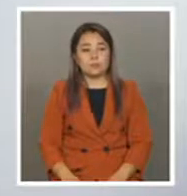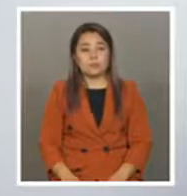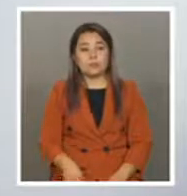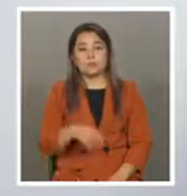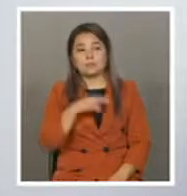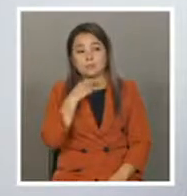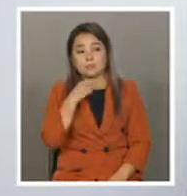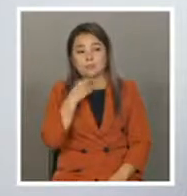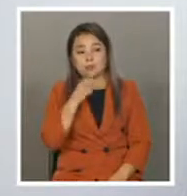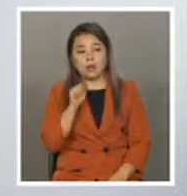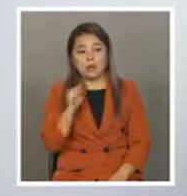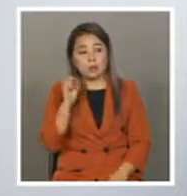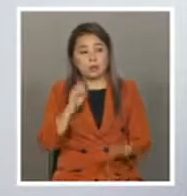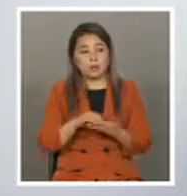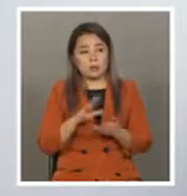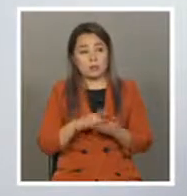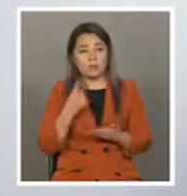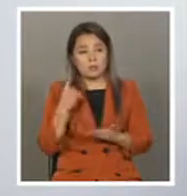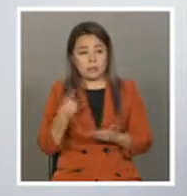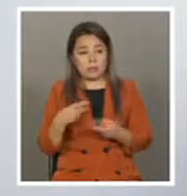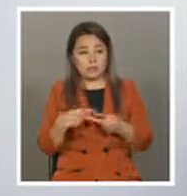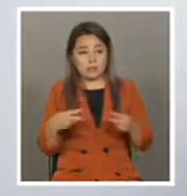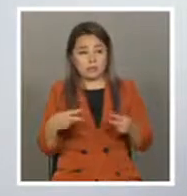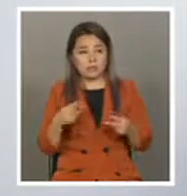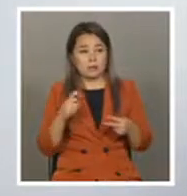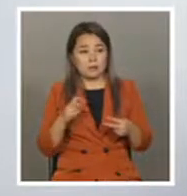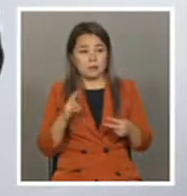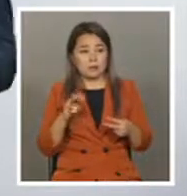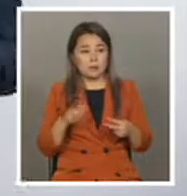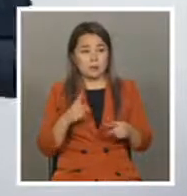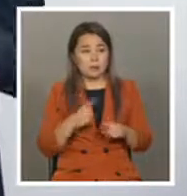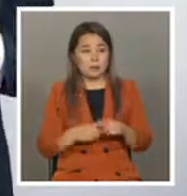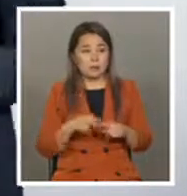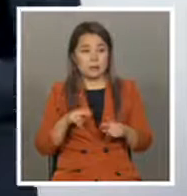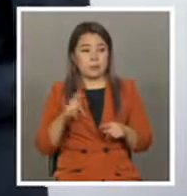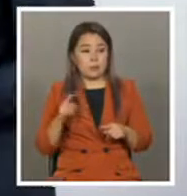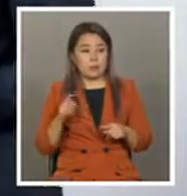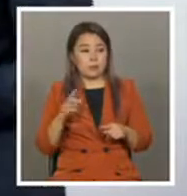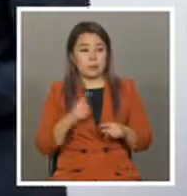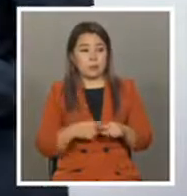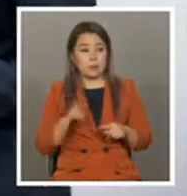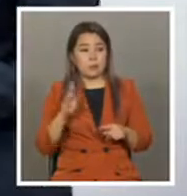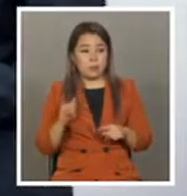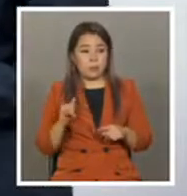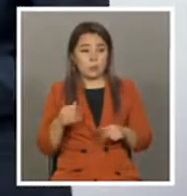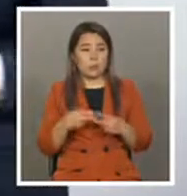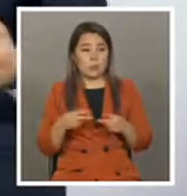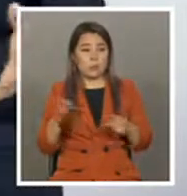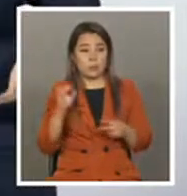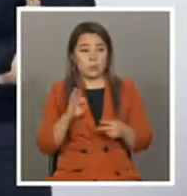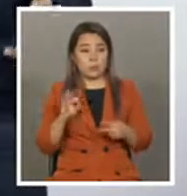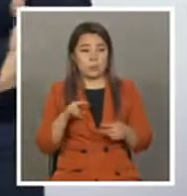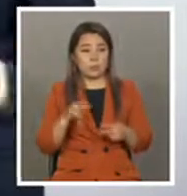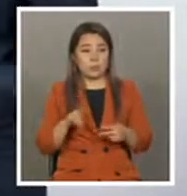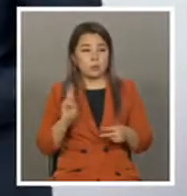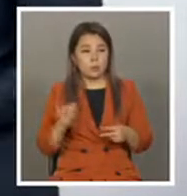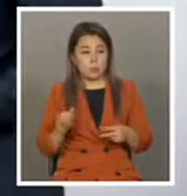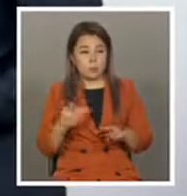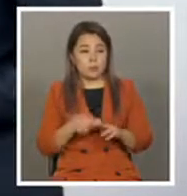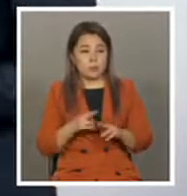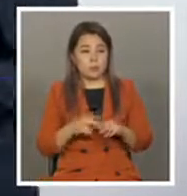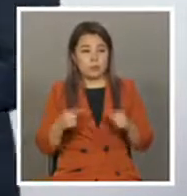а коэффициенті 1-ге тең, мысалы x квадрат қосылған px қосылған q тең 0 түріндегі квадрат теңдеу, p мен q қандай да бір нақты